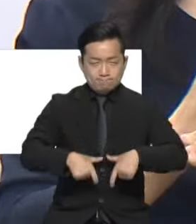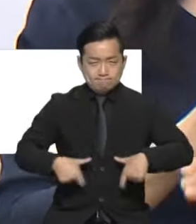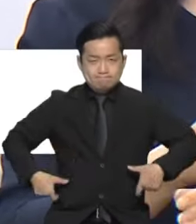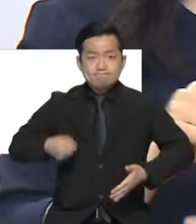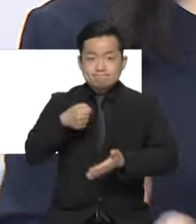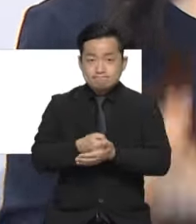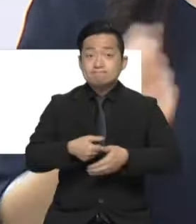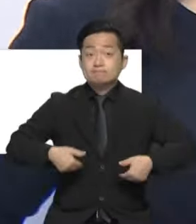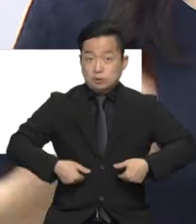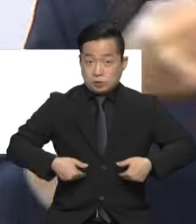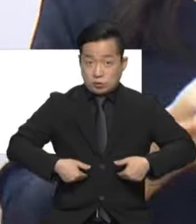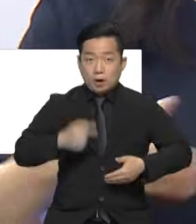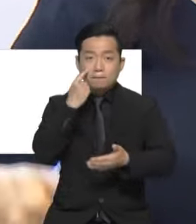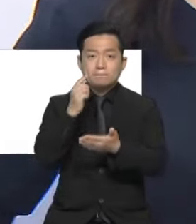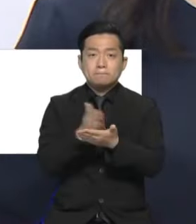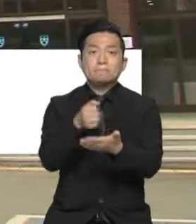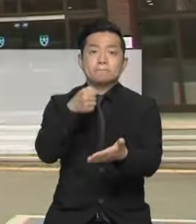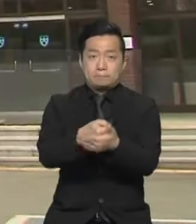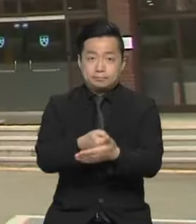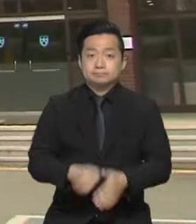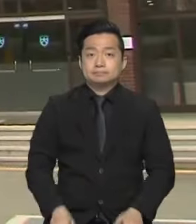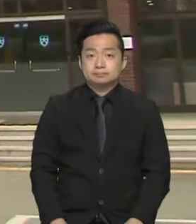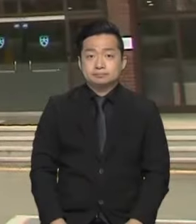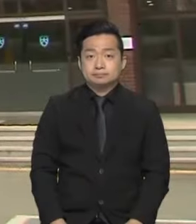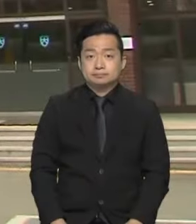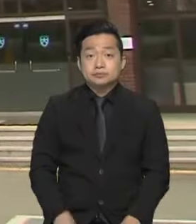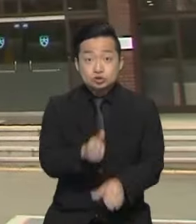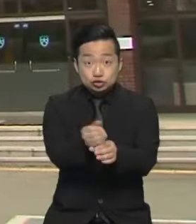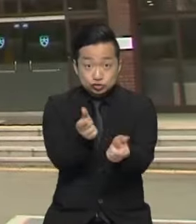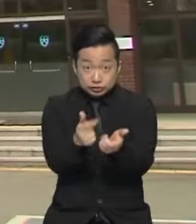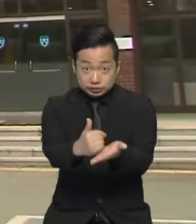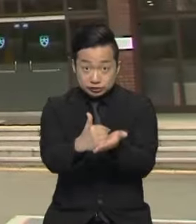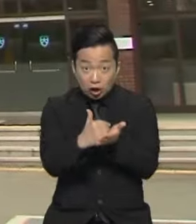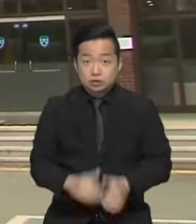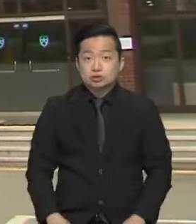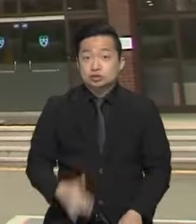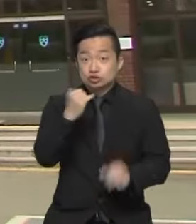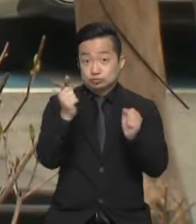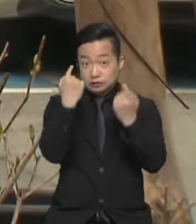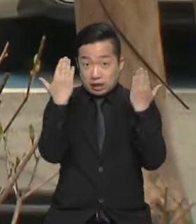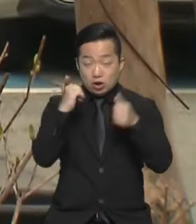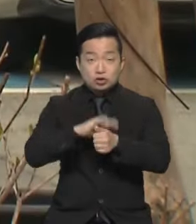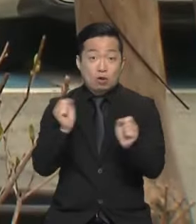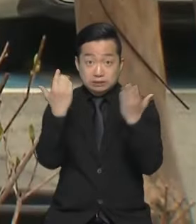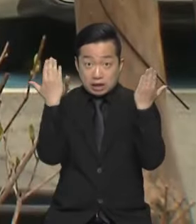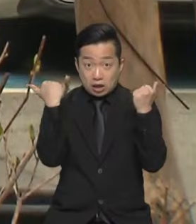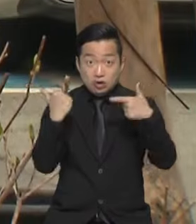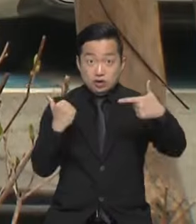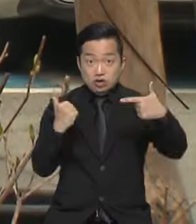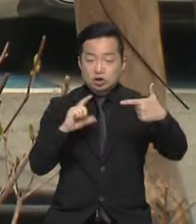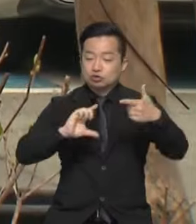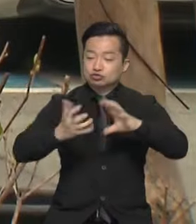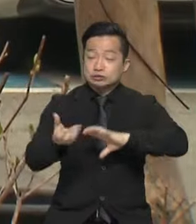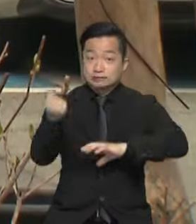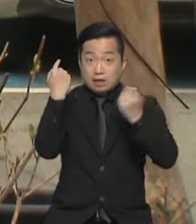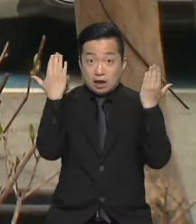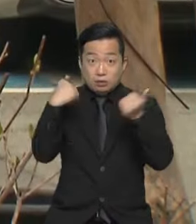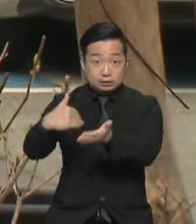결단이 필요하다고 판단하였습니다. 중재안을 처음 제시한 충북대, 경북대 등 6개 거점